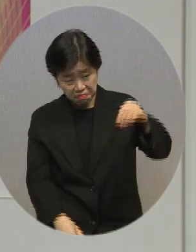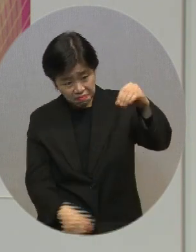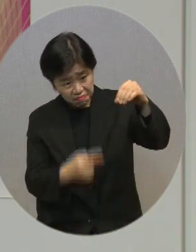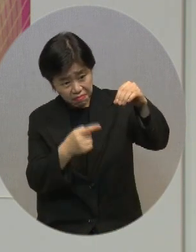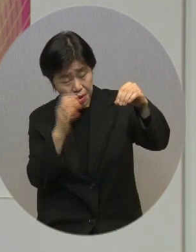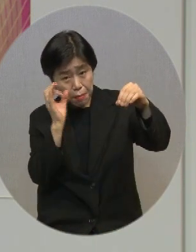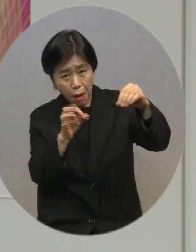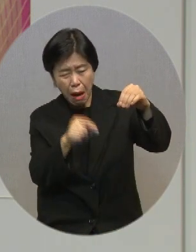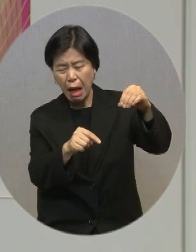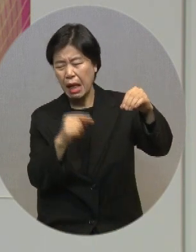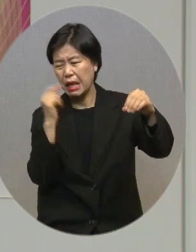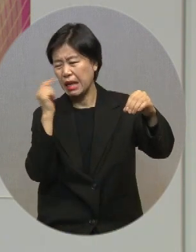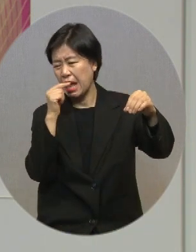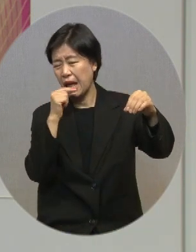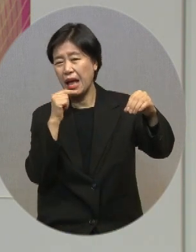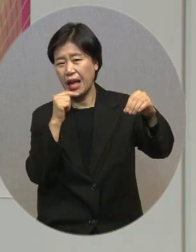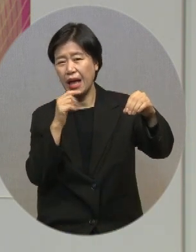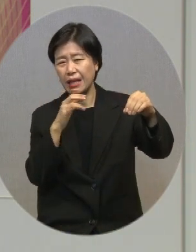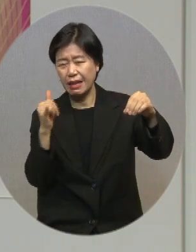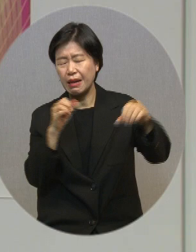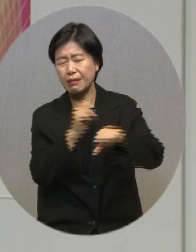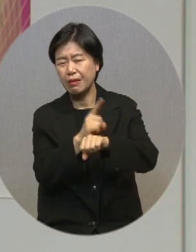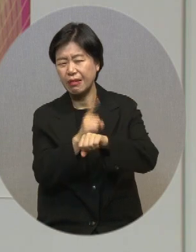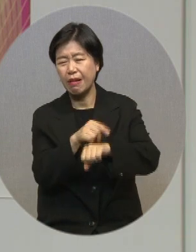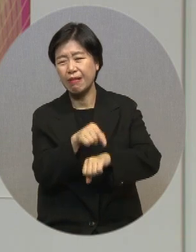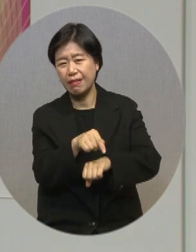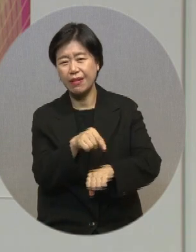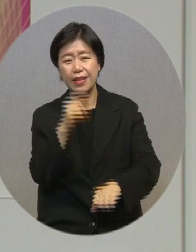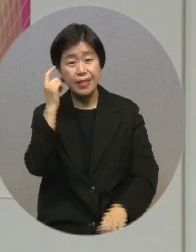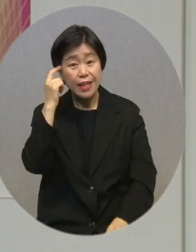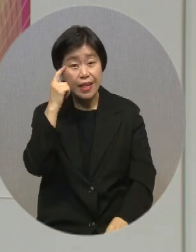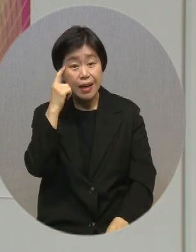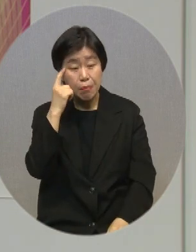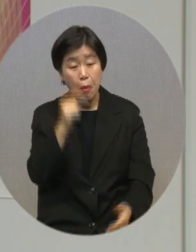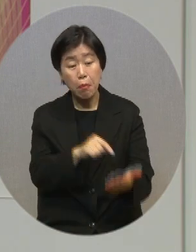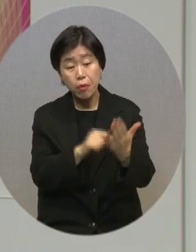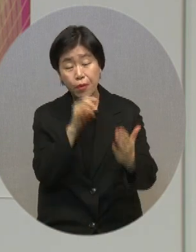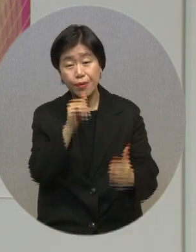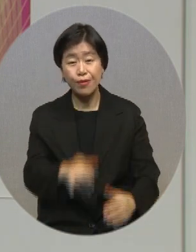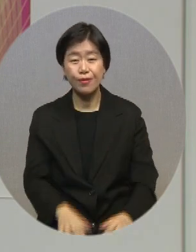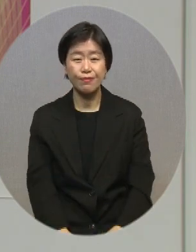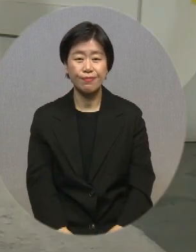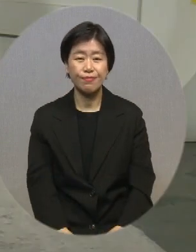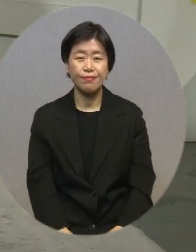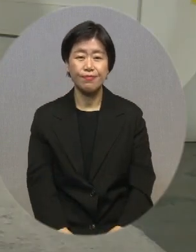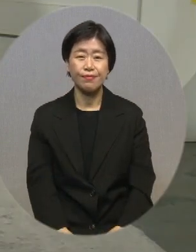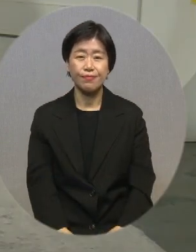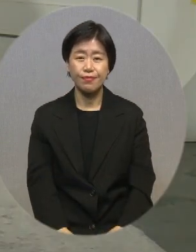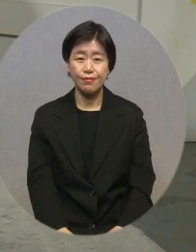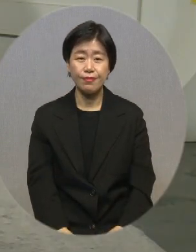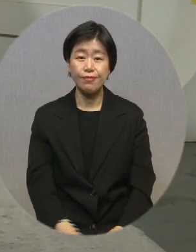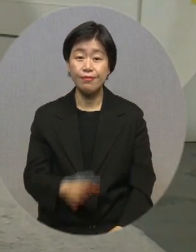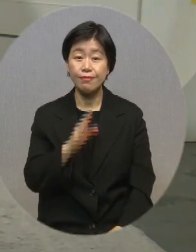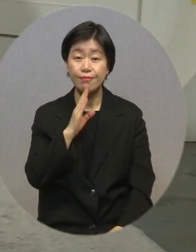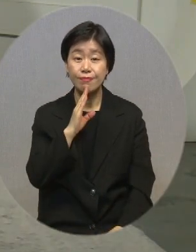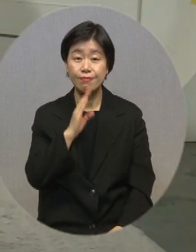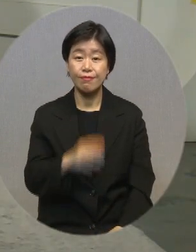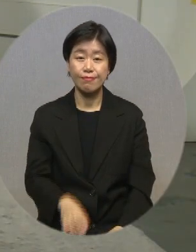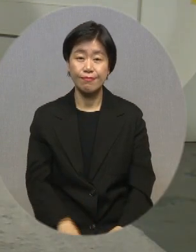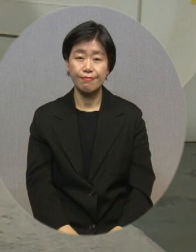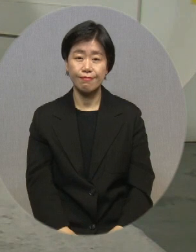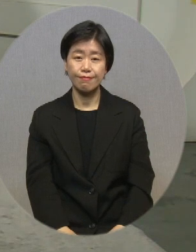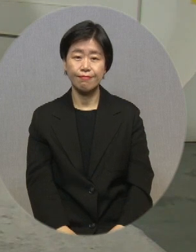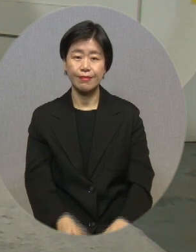우리가 고치면서 까다롭다. 이 사람은 성격 나오는 거예요. 그냥 네. 열심히 들었다는 거 알죠. 열심히 잘 고쳐서 네.